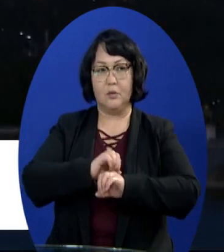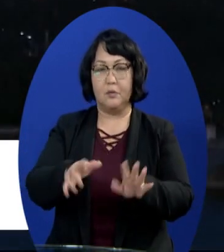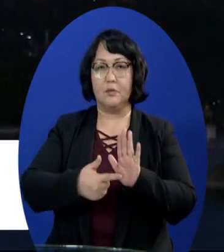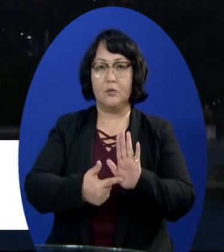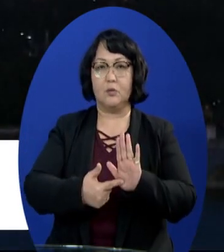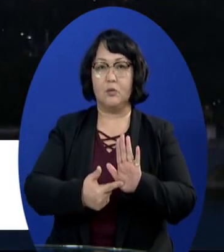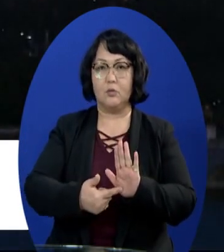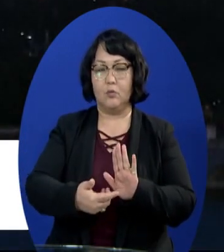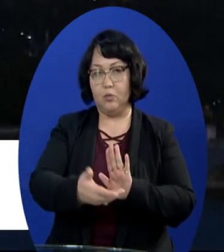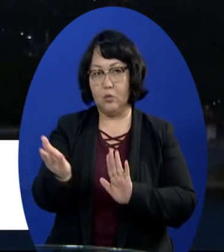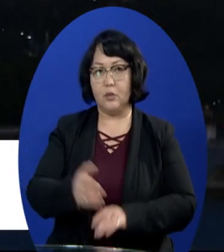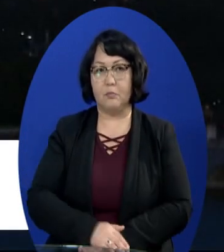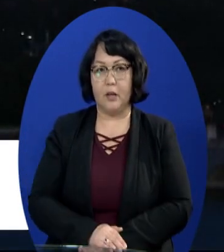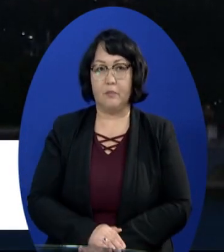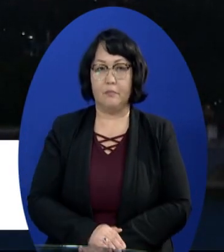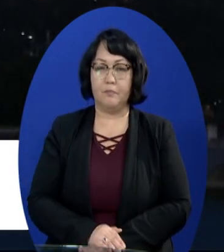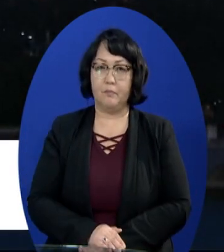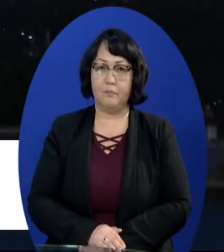байна.